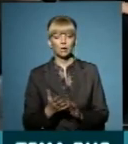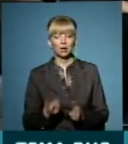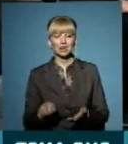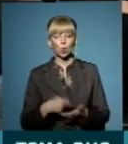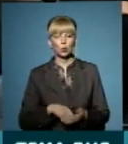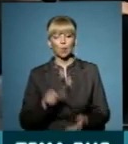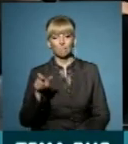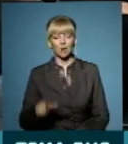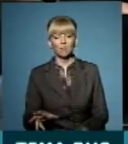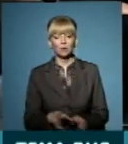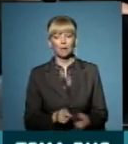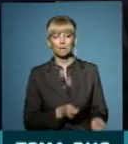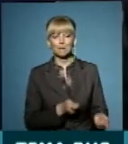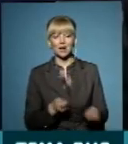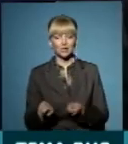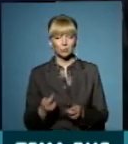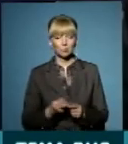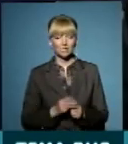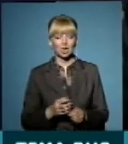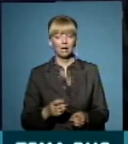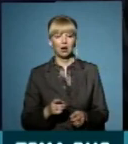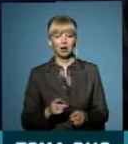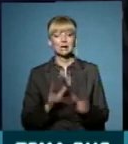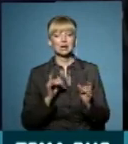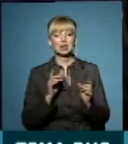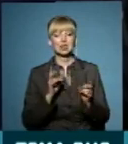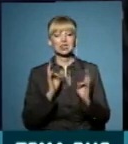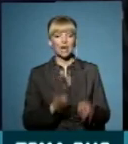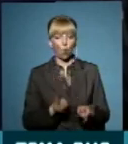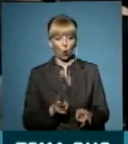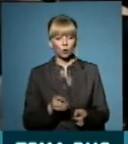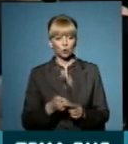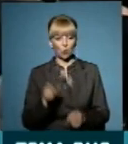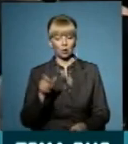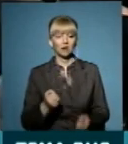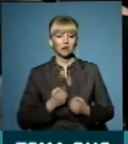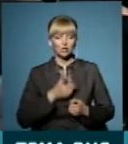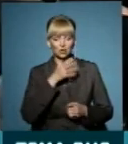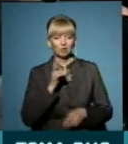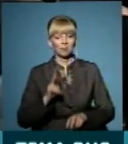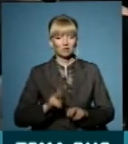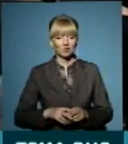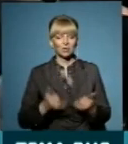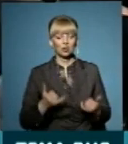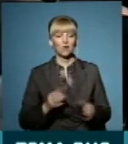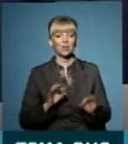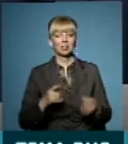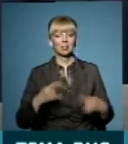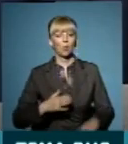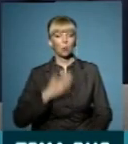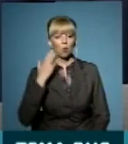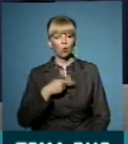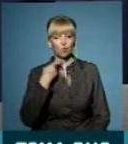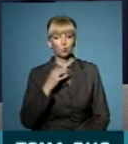заключив пасажир з перевізником. І це є страховка у цього пасажира. Дякуємо. На жаль, наш час вже вичерпано. Ми сьогодні в ефірі телеканалу